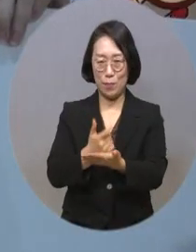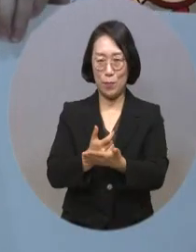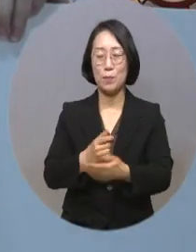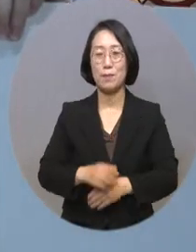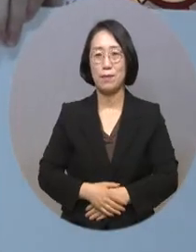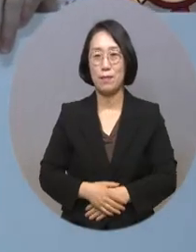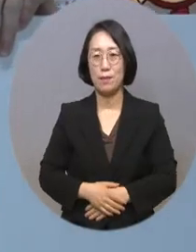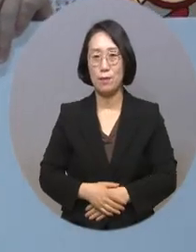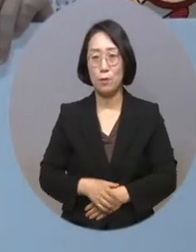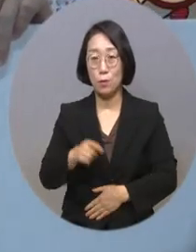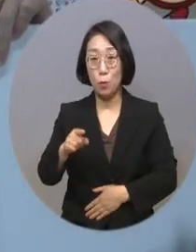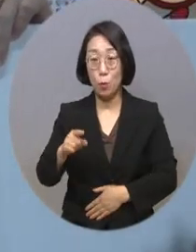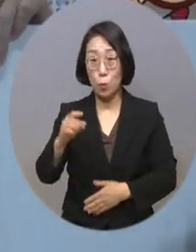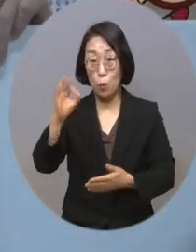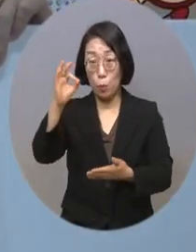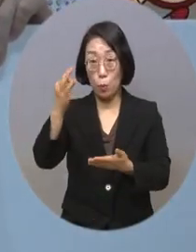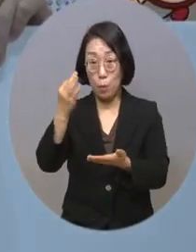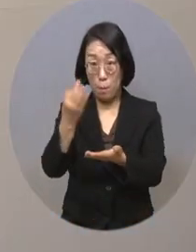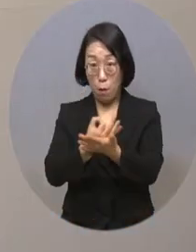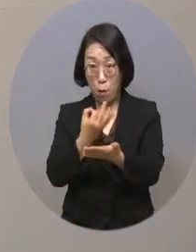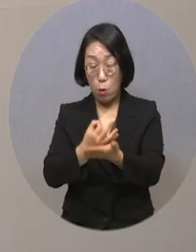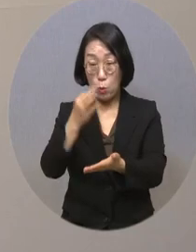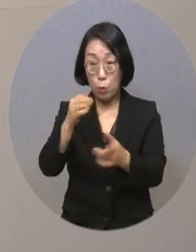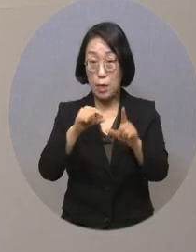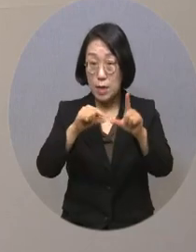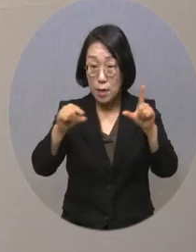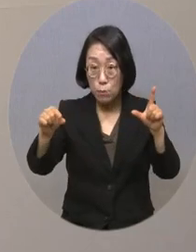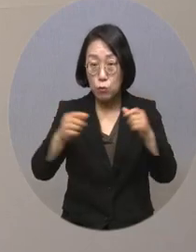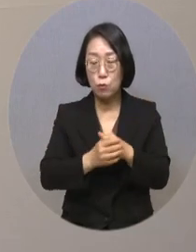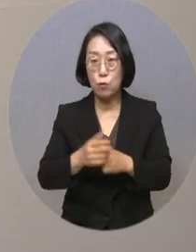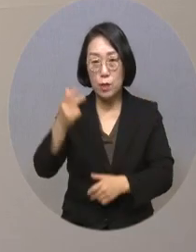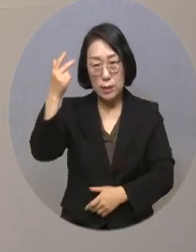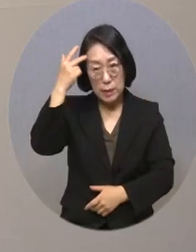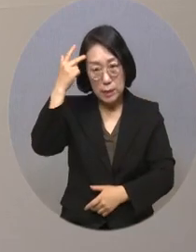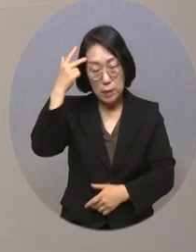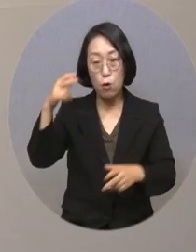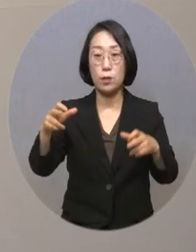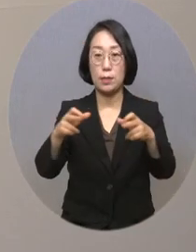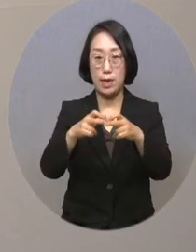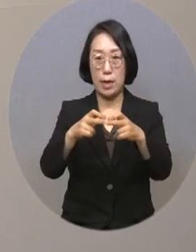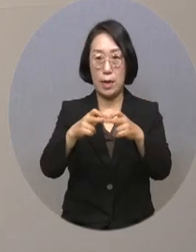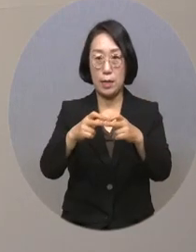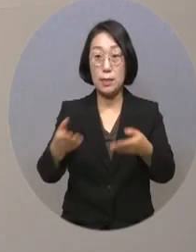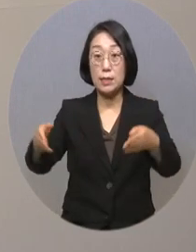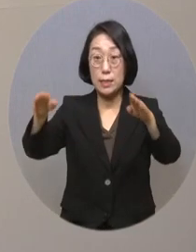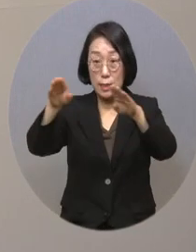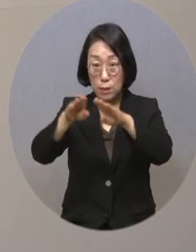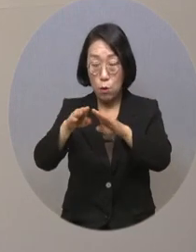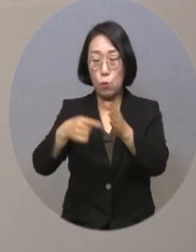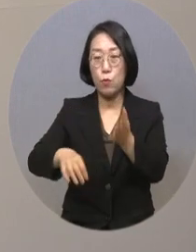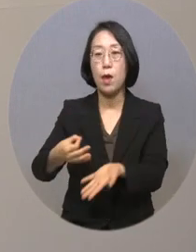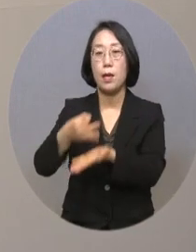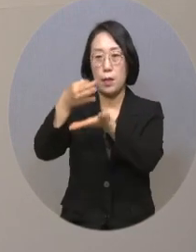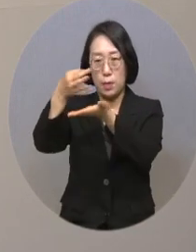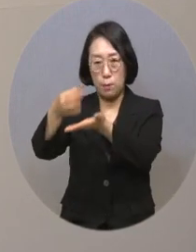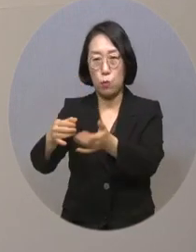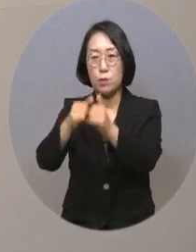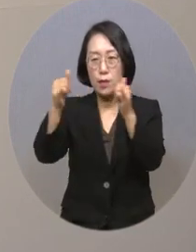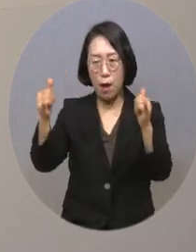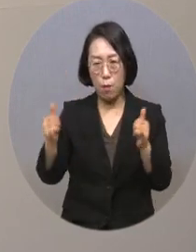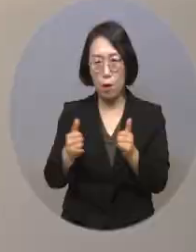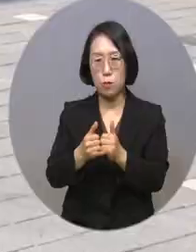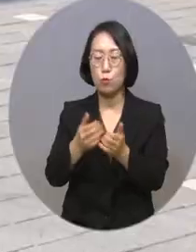또한 행사의 수익금 일부는 지역의 지적장애인 거주시설 입주자들을 위해 기부하며 사회적